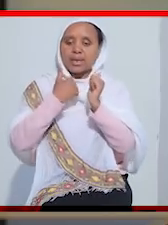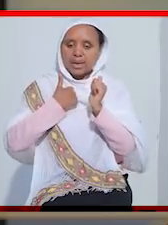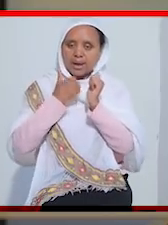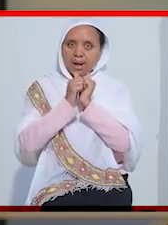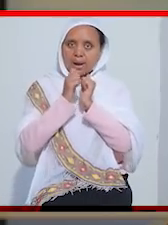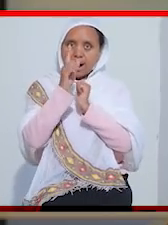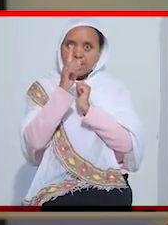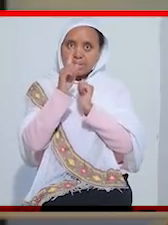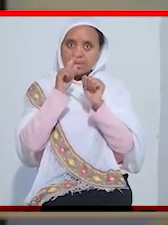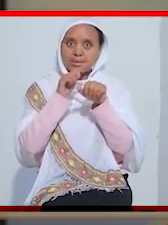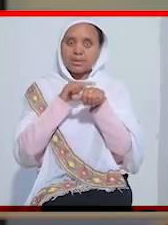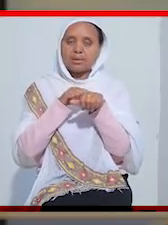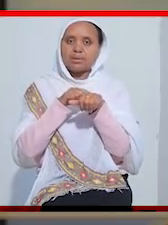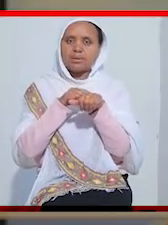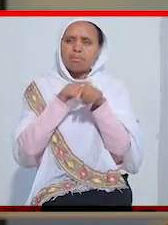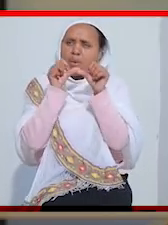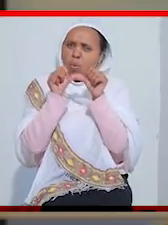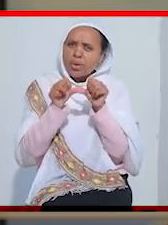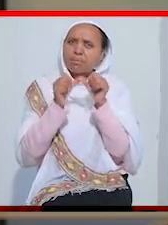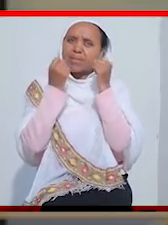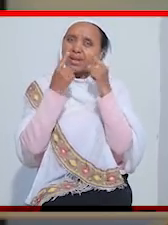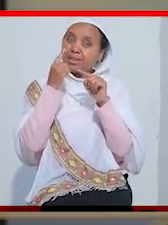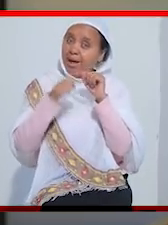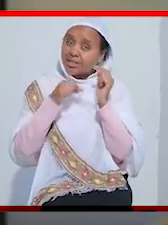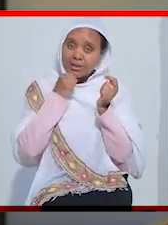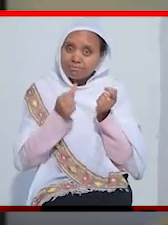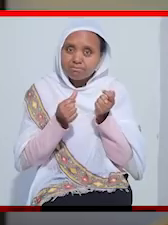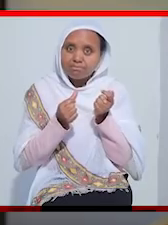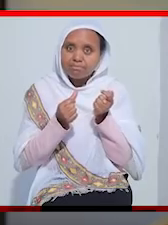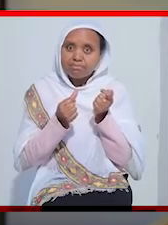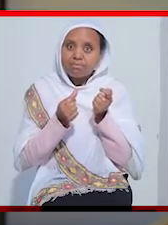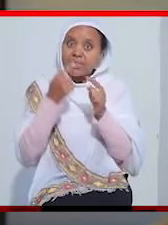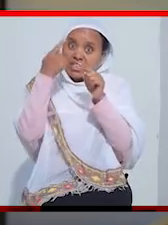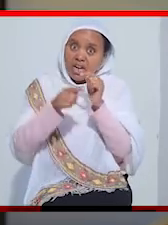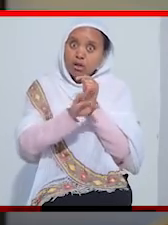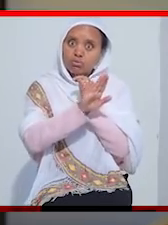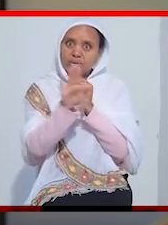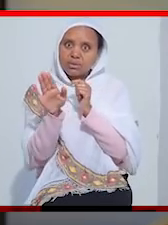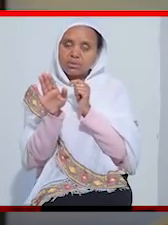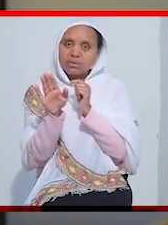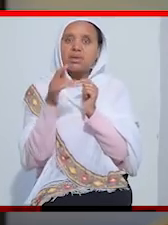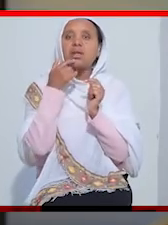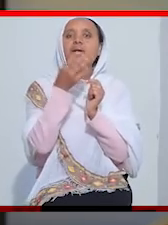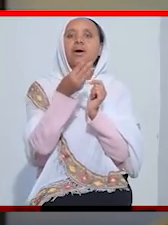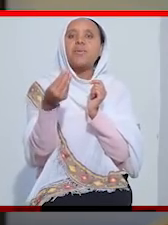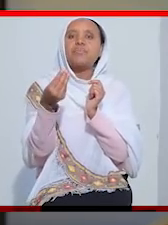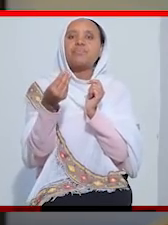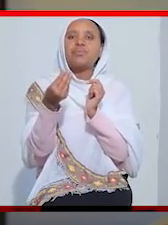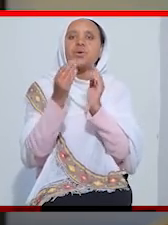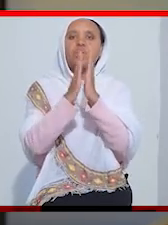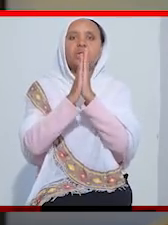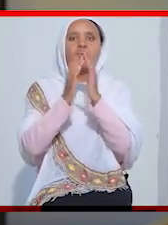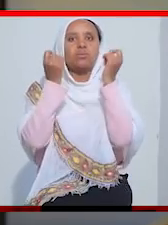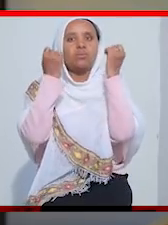ተሳተ ምስሌ ከኔ ጋር አንድ ሰዓት መቆየት መትጋት ተሳነህን ተሳናችሁን